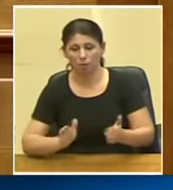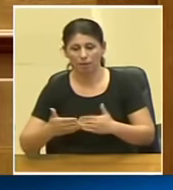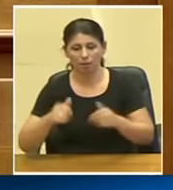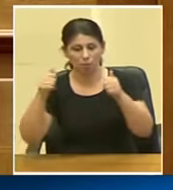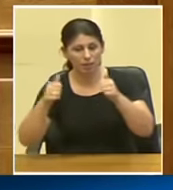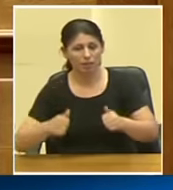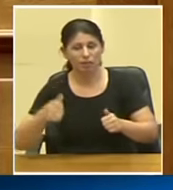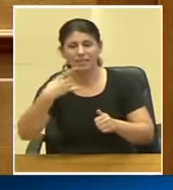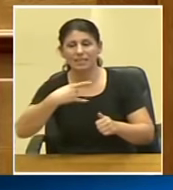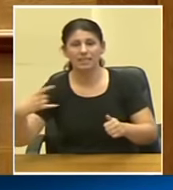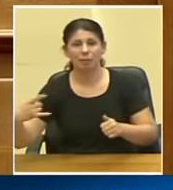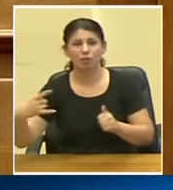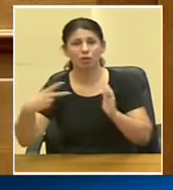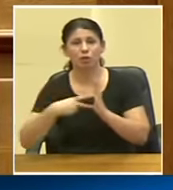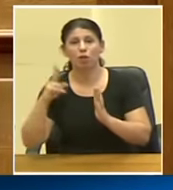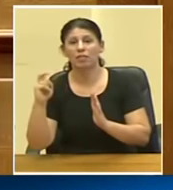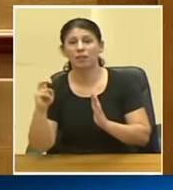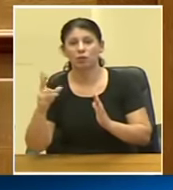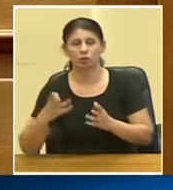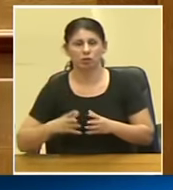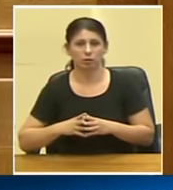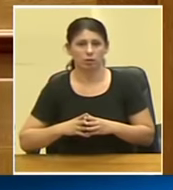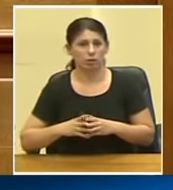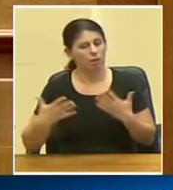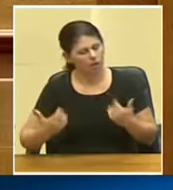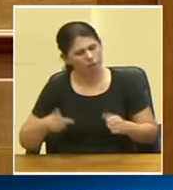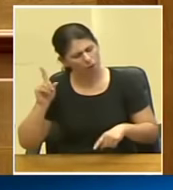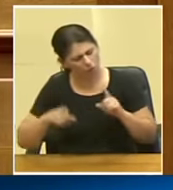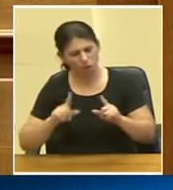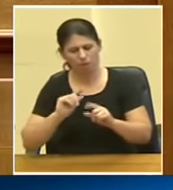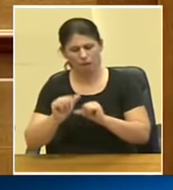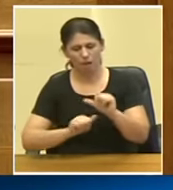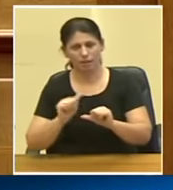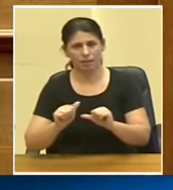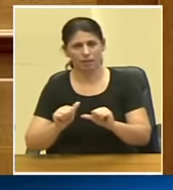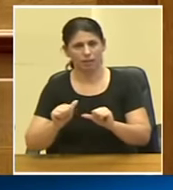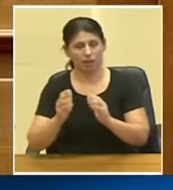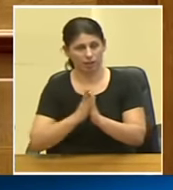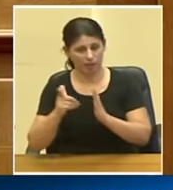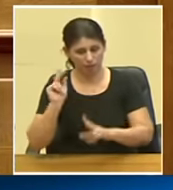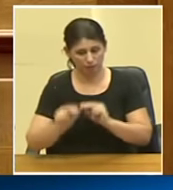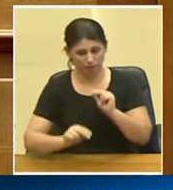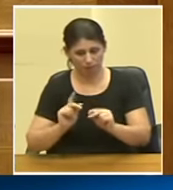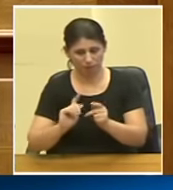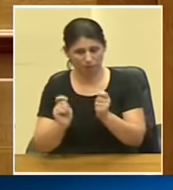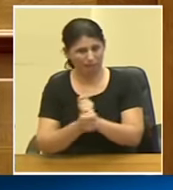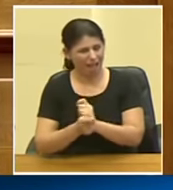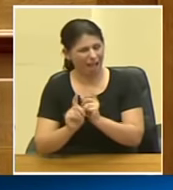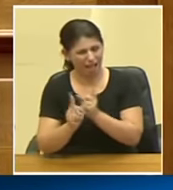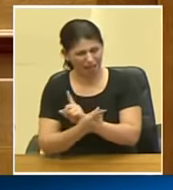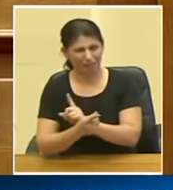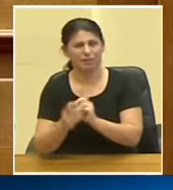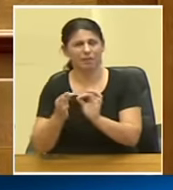στο Ζάπιο για το 2020. Υπάρχουν κάποιες αλλαγές. 17 τα ψηφίσαμε τα αντίμετρα, τώρα είμαστε